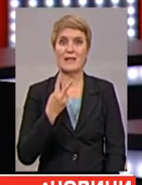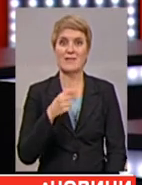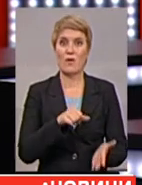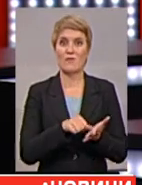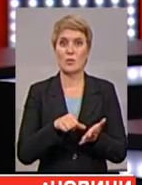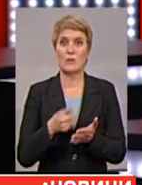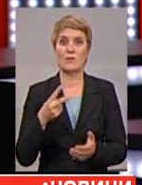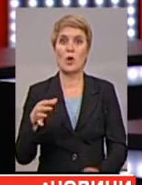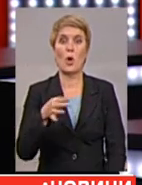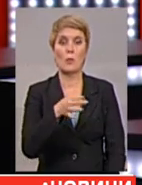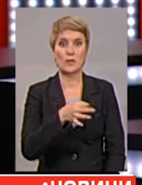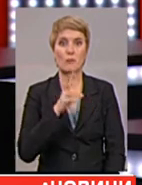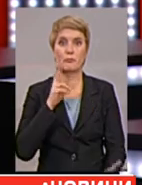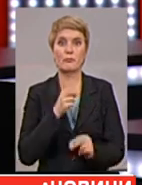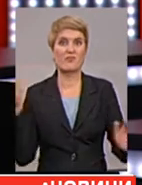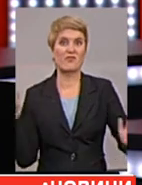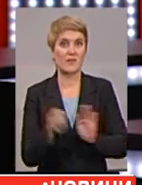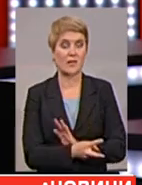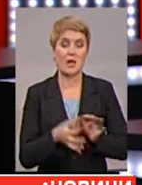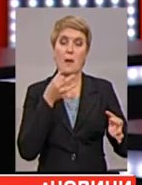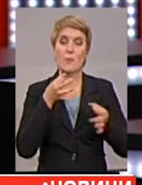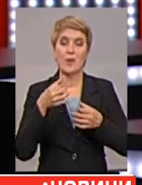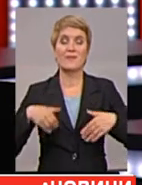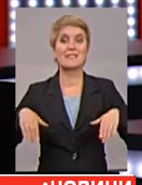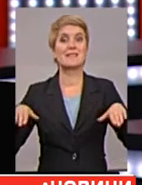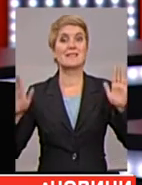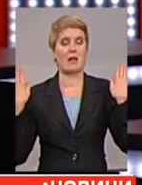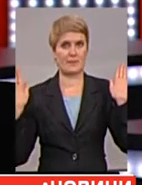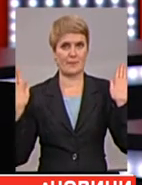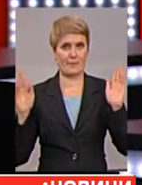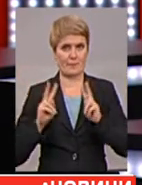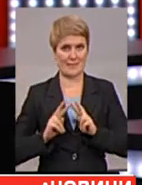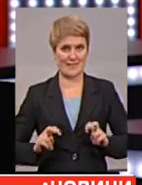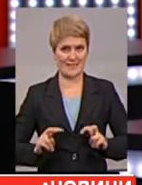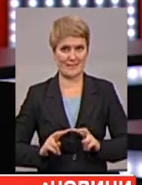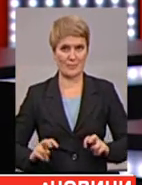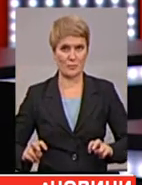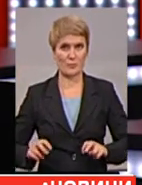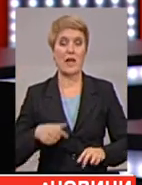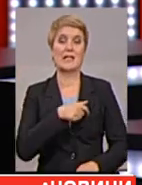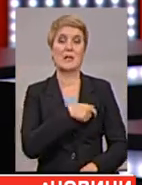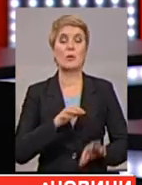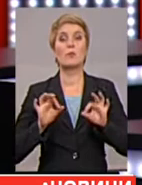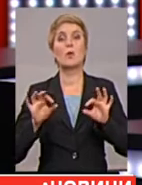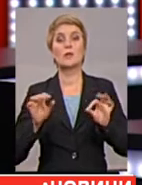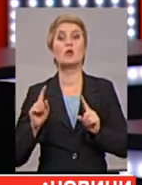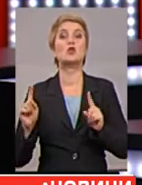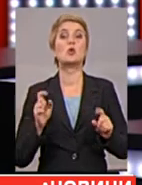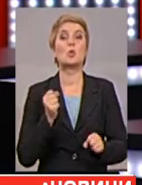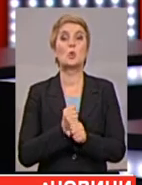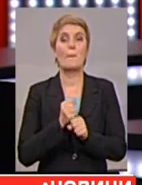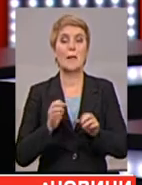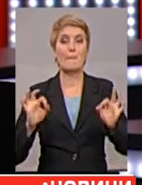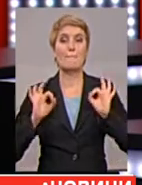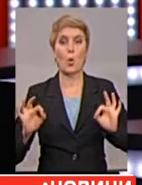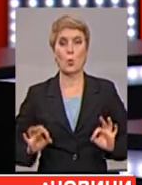втекти, порадив їм здатися слідству. Крім того, звітуючи перед депутатами, Луценко говорив про те, що зроблено прокуратурою за рік, ну і